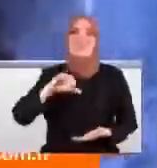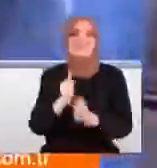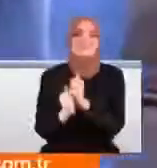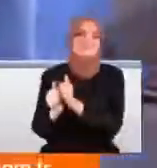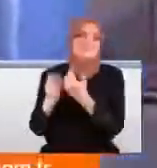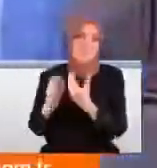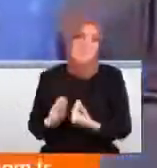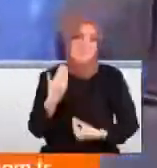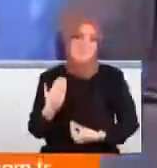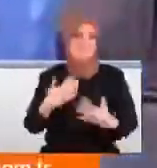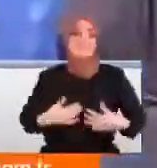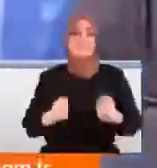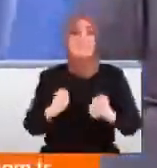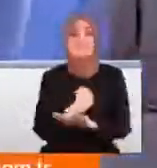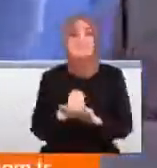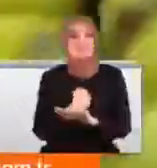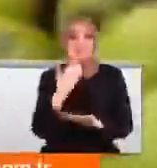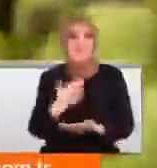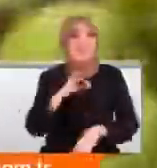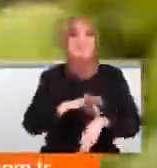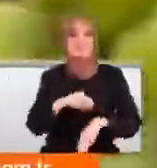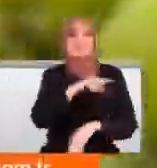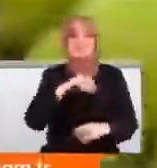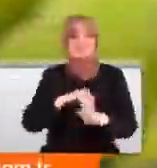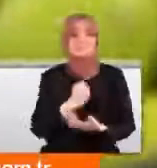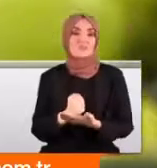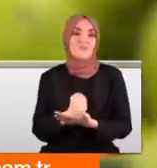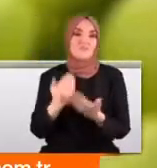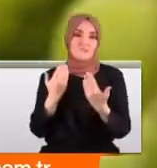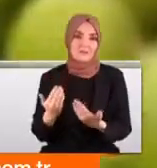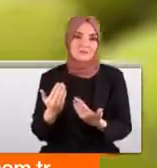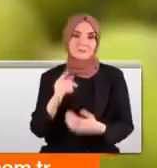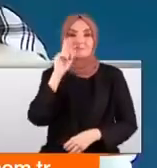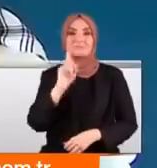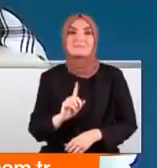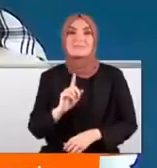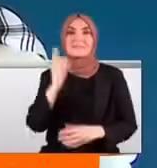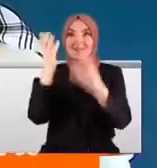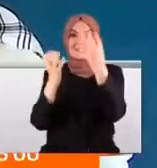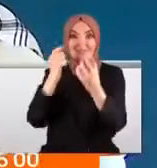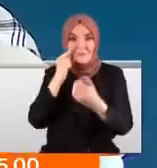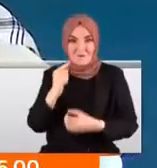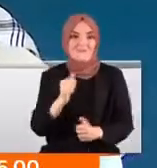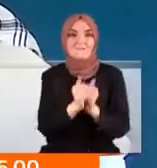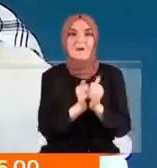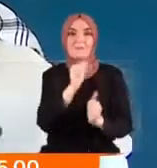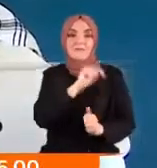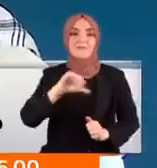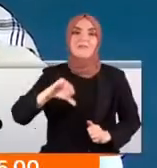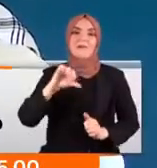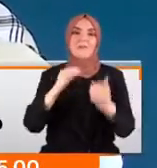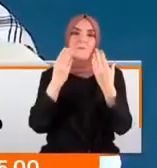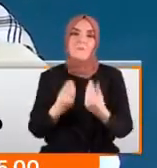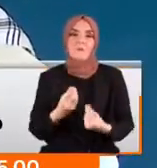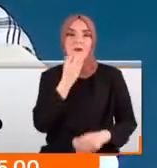sağlığa şifa. Hastalığa şifa. Hasadın ilk zeytini fabrikada yağa dönüştü. Ayvalık'ta 3 kuşaktır